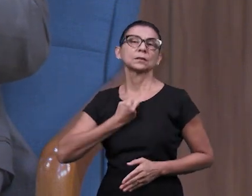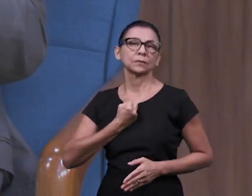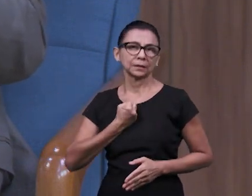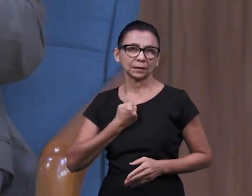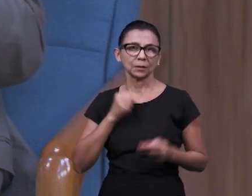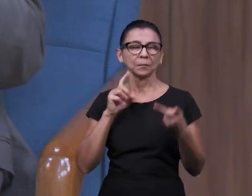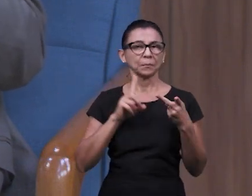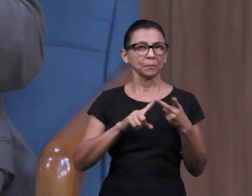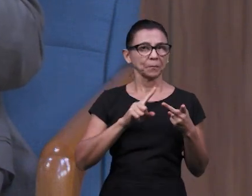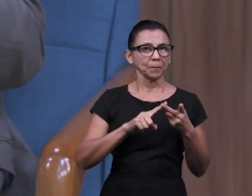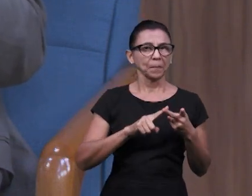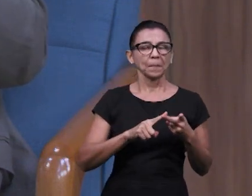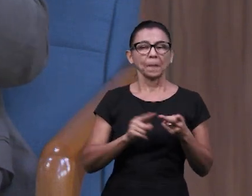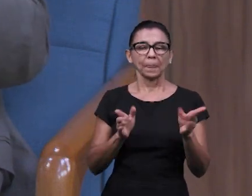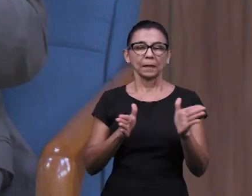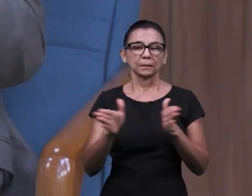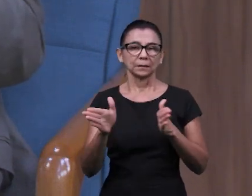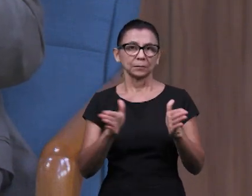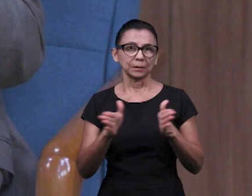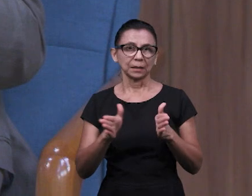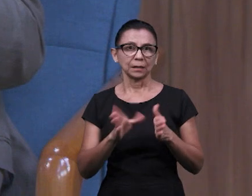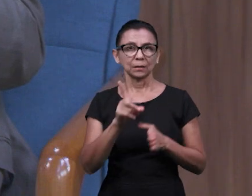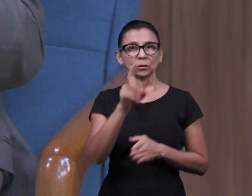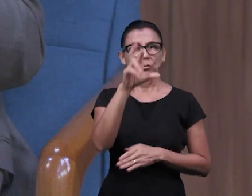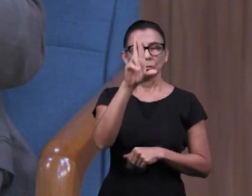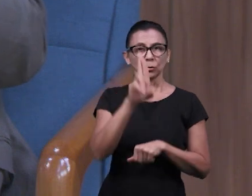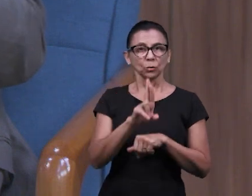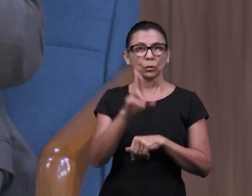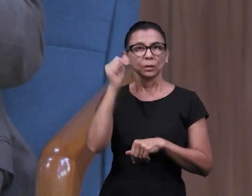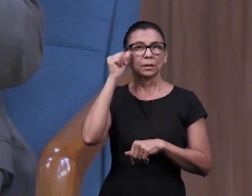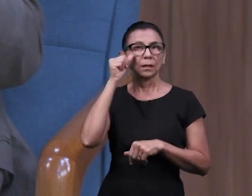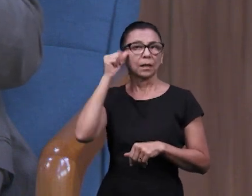rachat immérité. Juste après, dans le volet accessibilité, le docteur